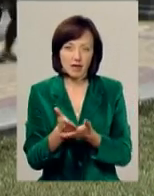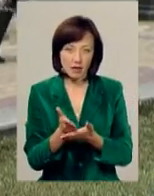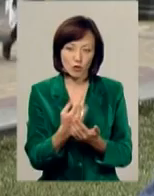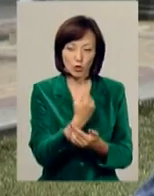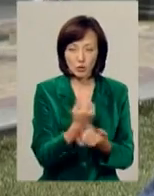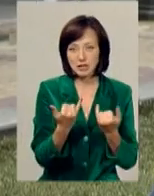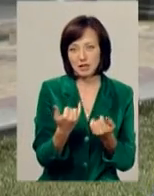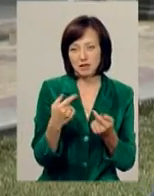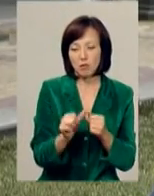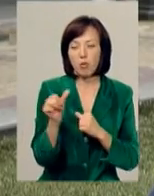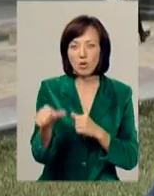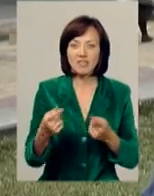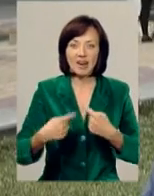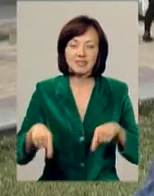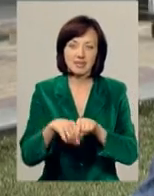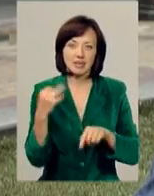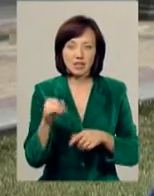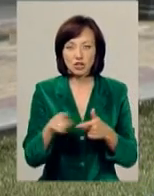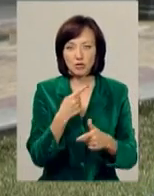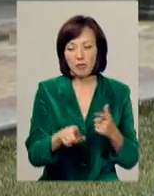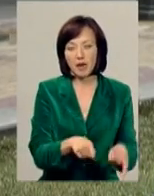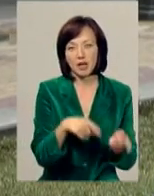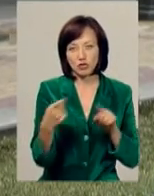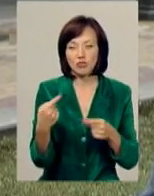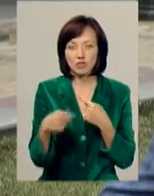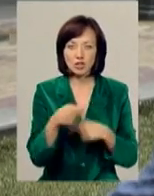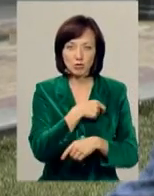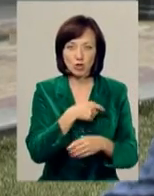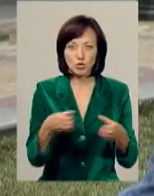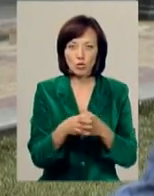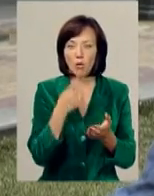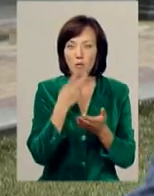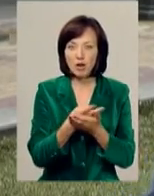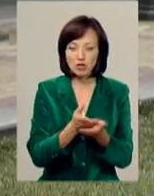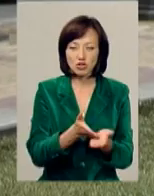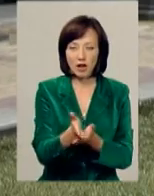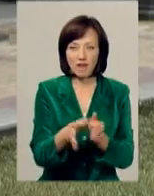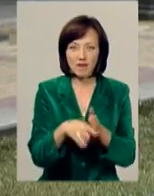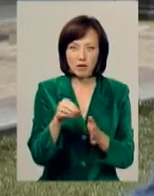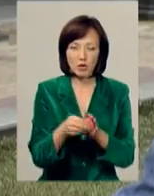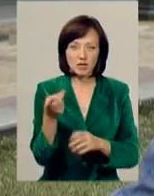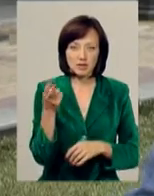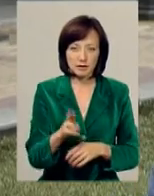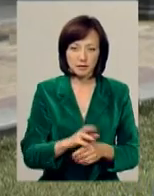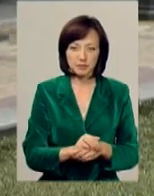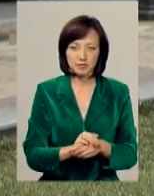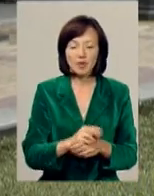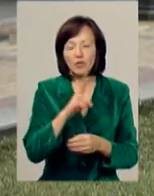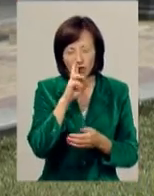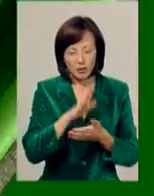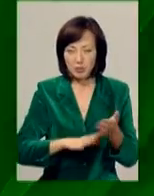одної партії А зараз він позафракційний чи перейшов в іншу депутатську групу тобто щоб побачили шлях виборця ой шлях депутата